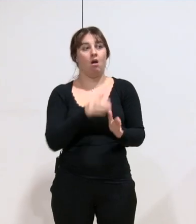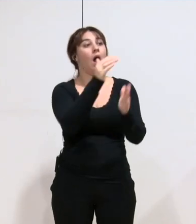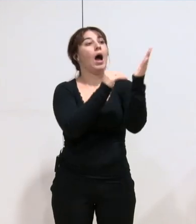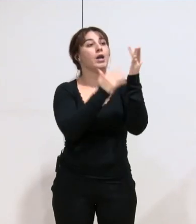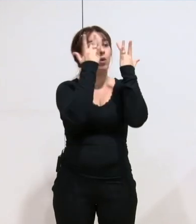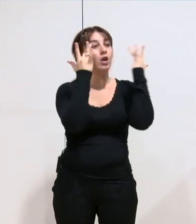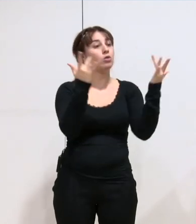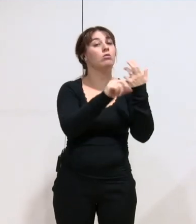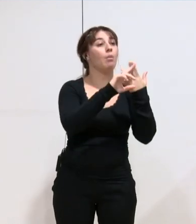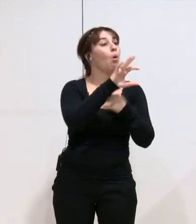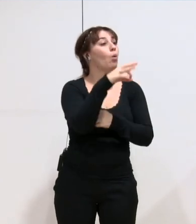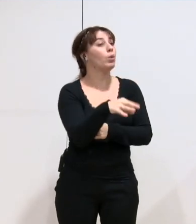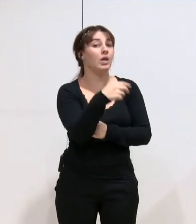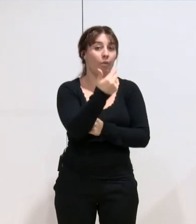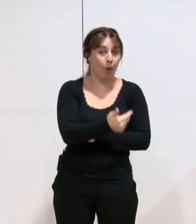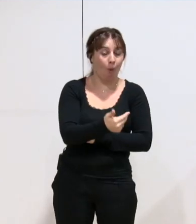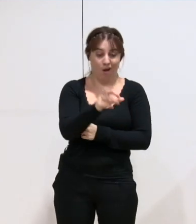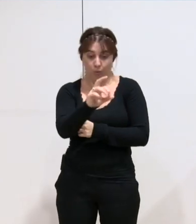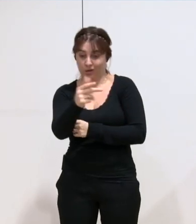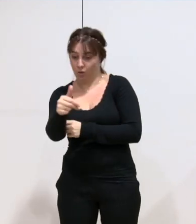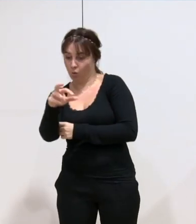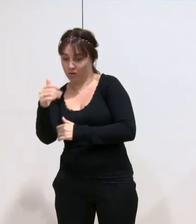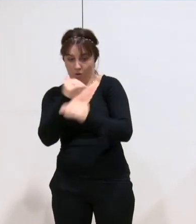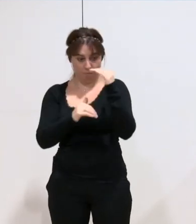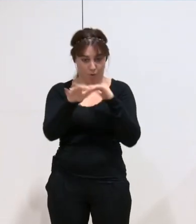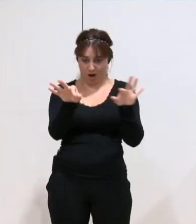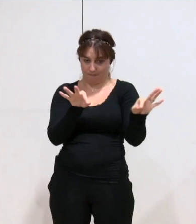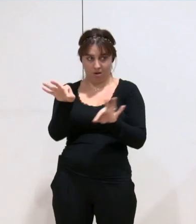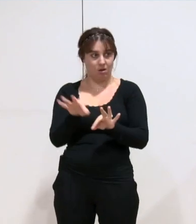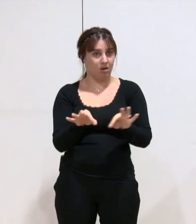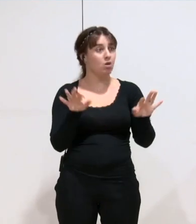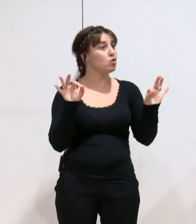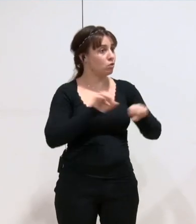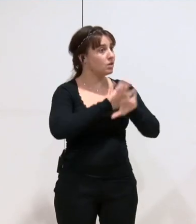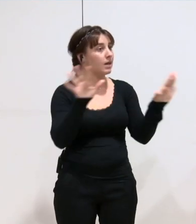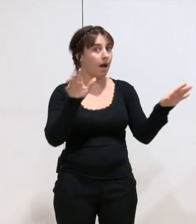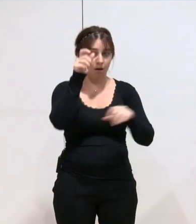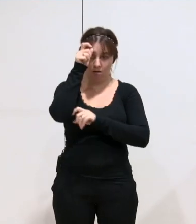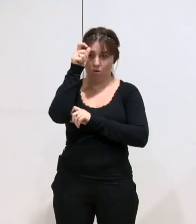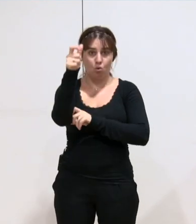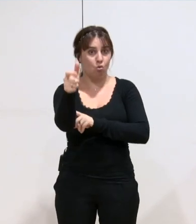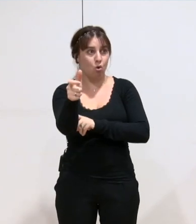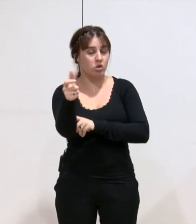non pour tel ou tel programme. Donc là, on est bien dans une logique de